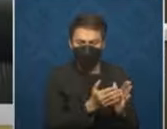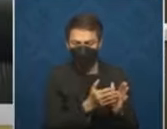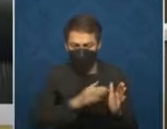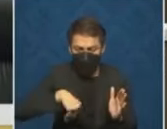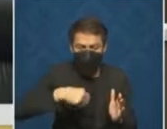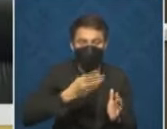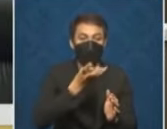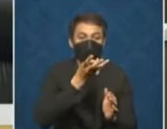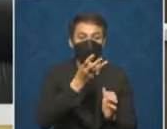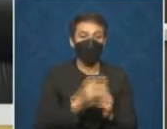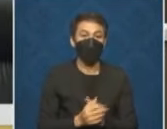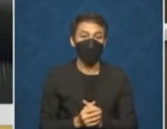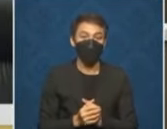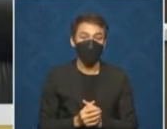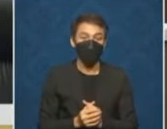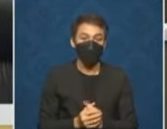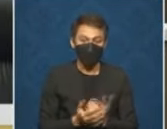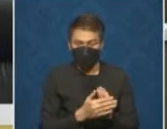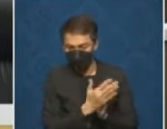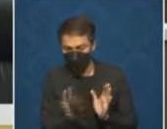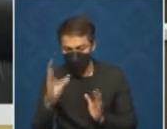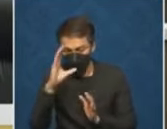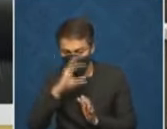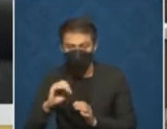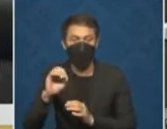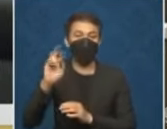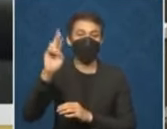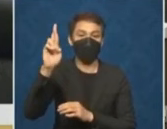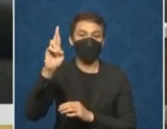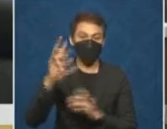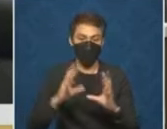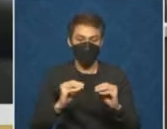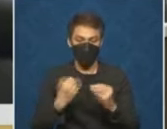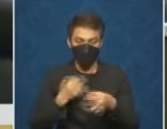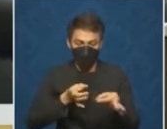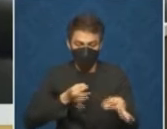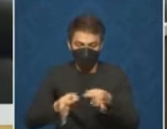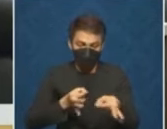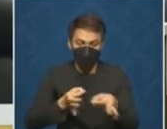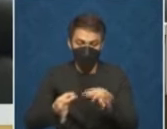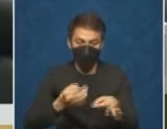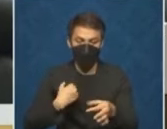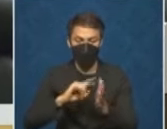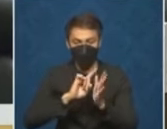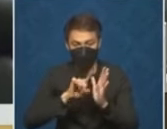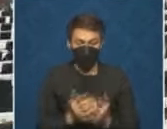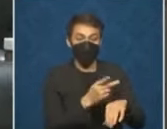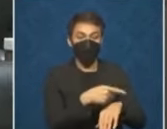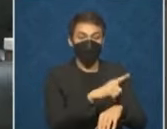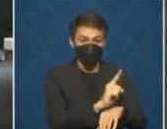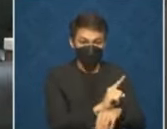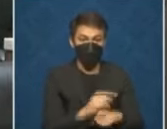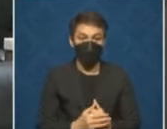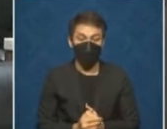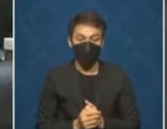อบหวังตรงนี้นะถ้าในพรรคร่วมหักหลังกันนะฝ่ายค้านก็แอบหวังตรงนี้แหละนะฝ่